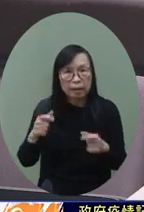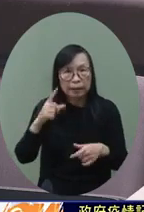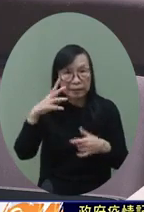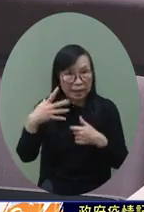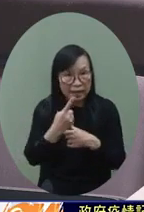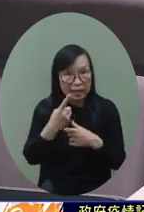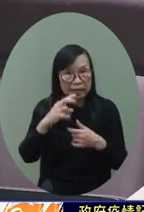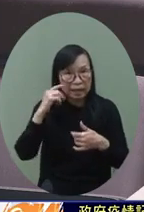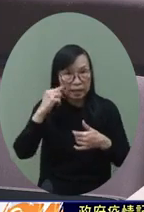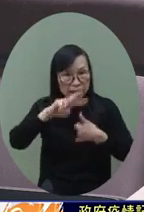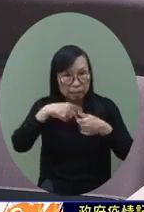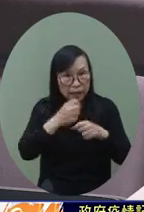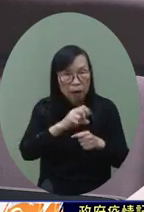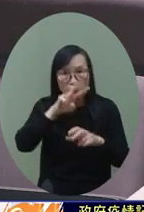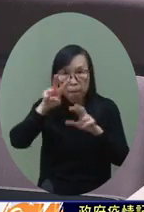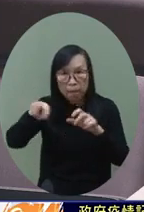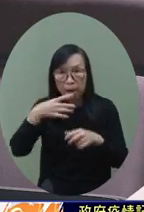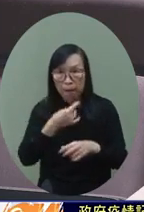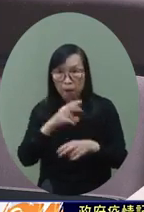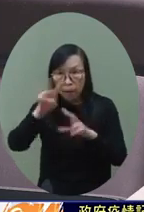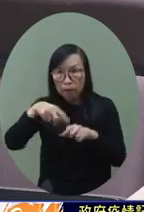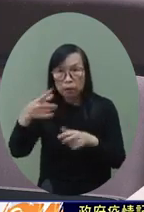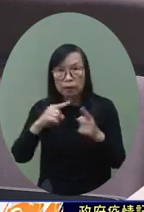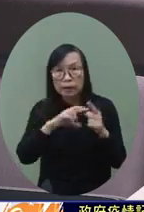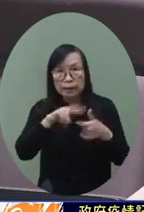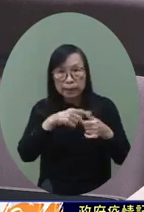都未揾曬啲感染嘅人士咧？唔該，